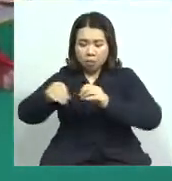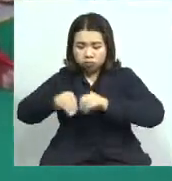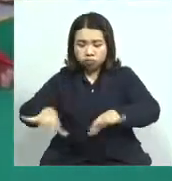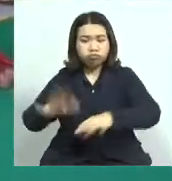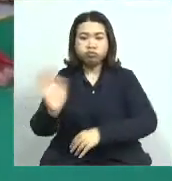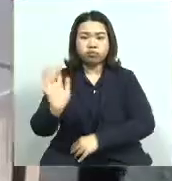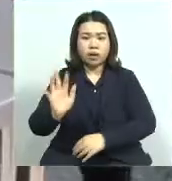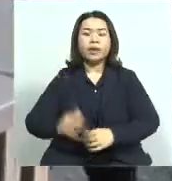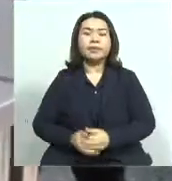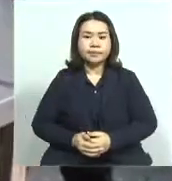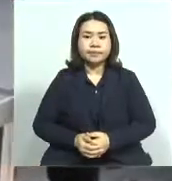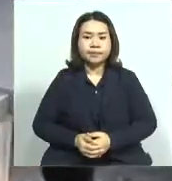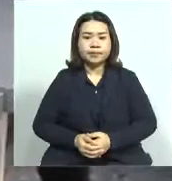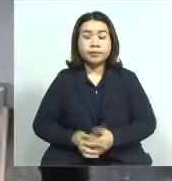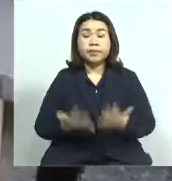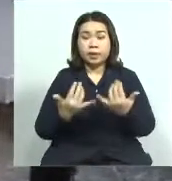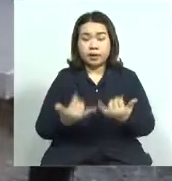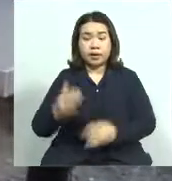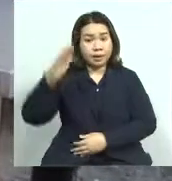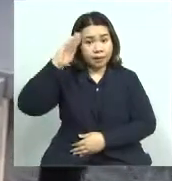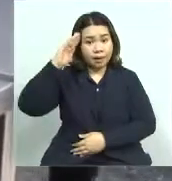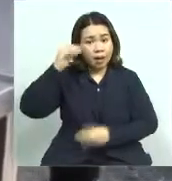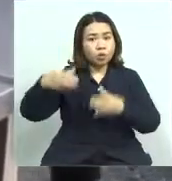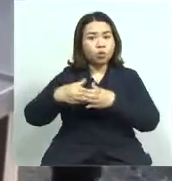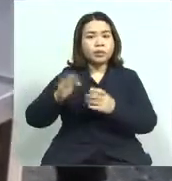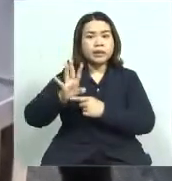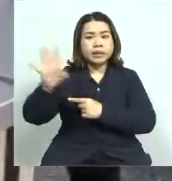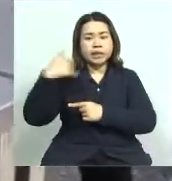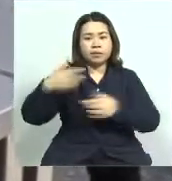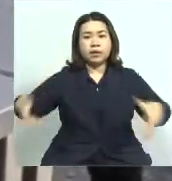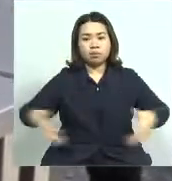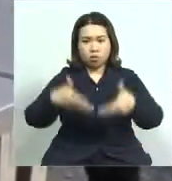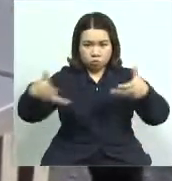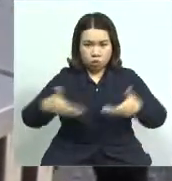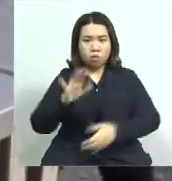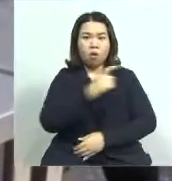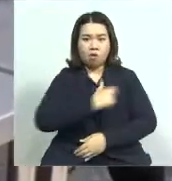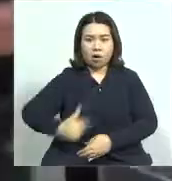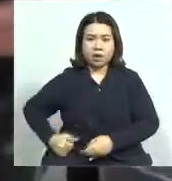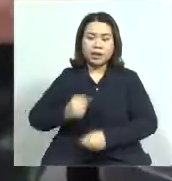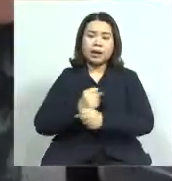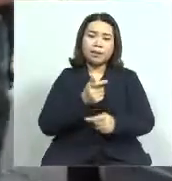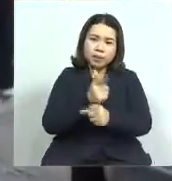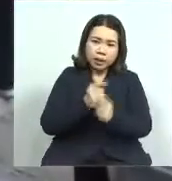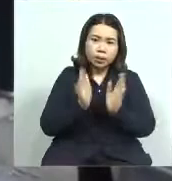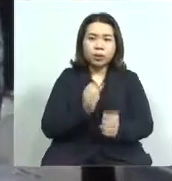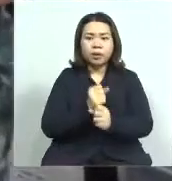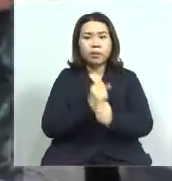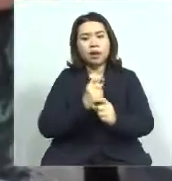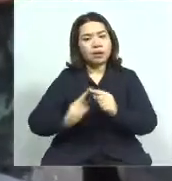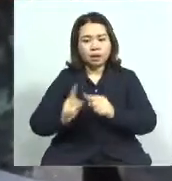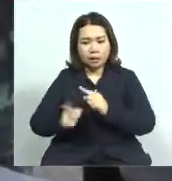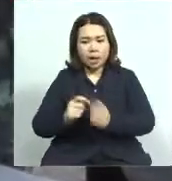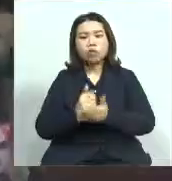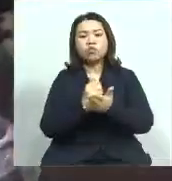ชนขณะที่กองทัพภาคที่4ค่ะก็ยังคงจัดตั้งครัวพระราชทานเพื่อประกอบอาหารเลี้ยงเจ้าหน้าที่ผู้ปฏิบัติงาน